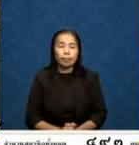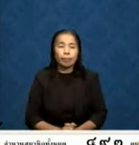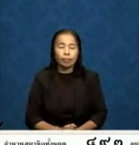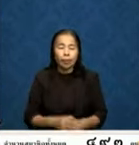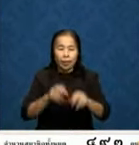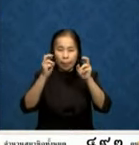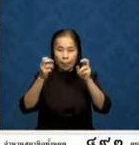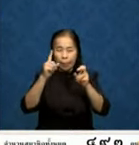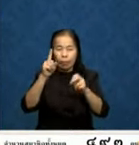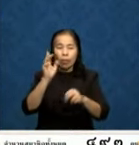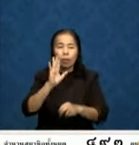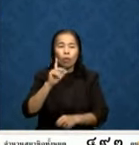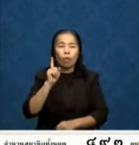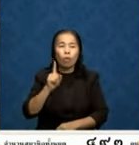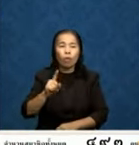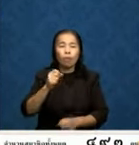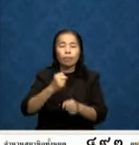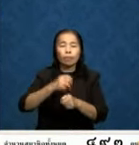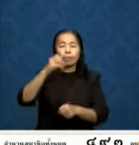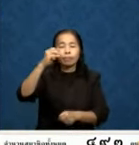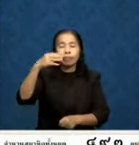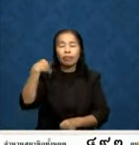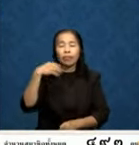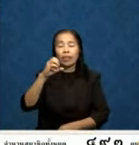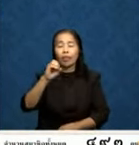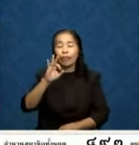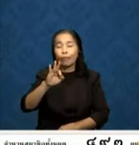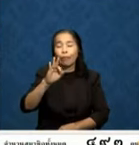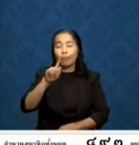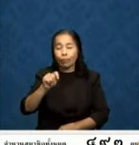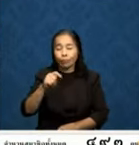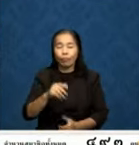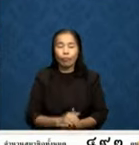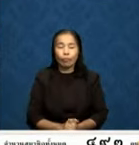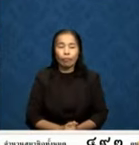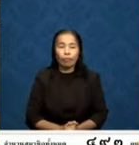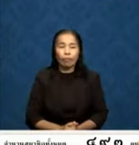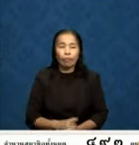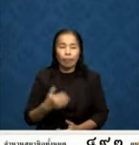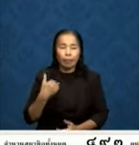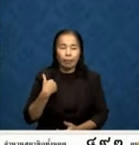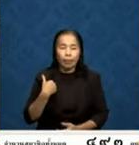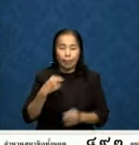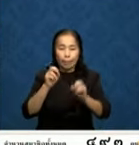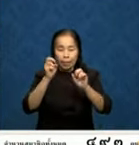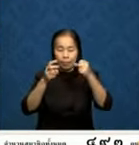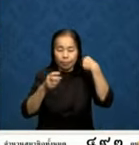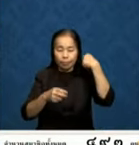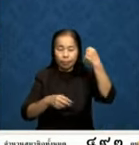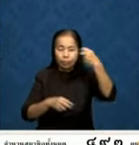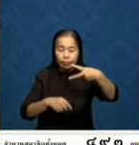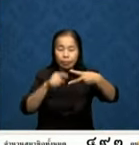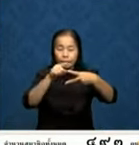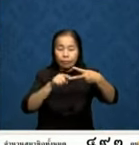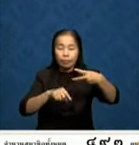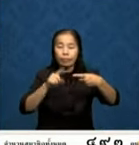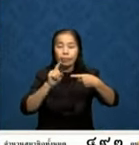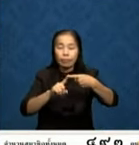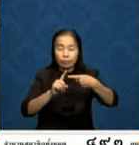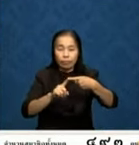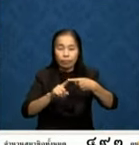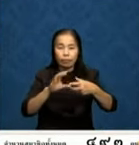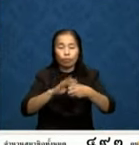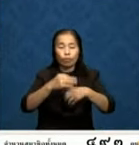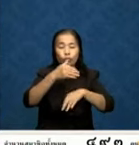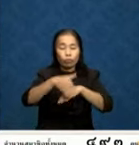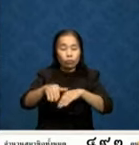ประเด็นของรอบโรงไฟฟ้า97(3) นะครับท่านส.ส.กฤษจากระยองนะครับมี2ประเด็นก็คืออันที่1ก็คือใช้เงินนอกพื้นที่